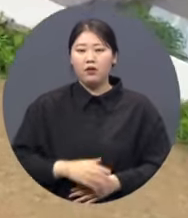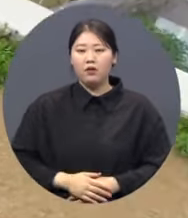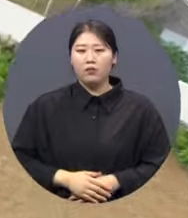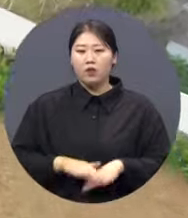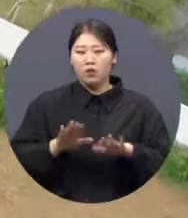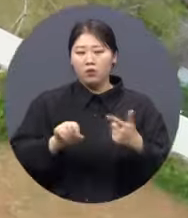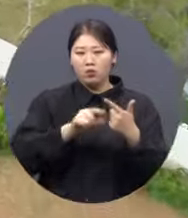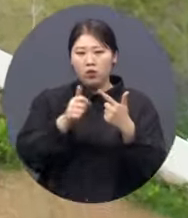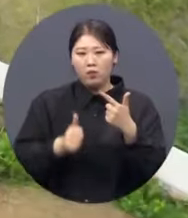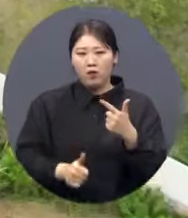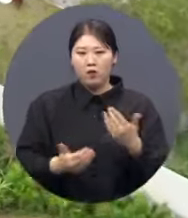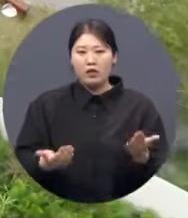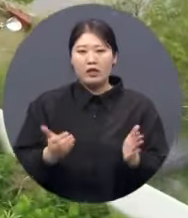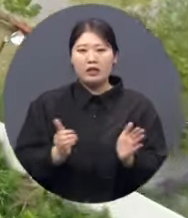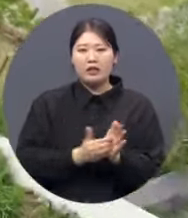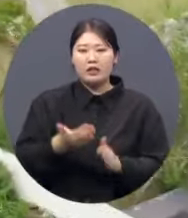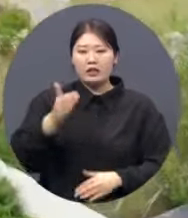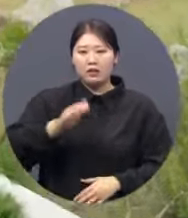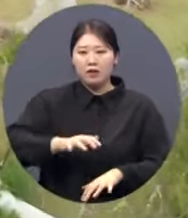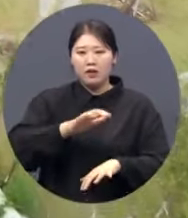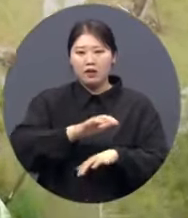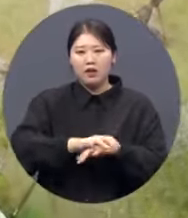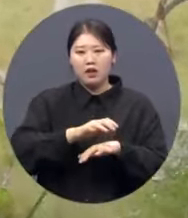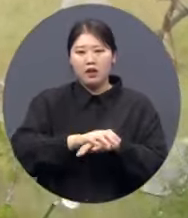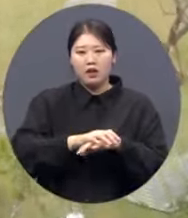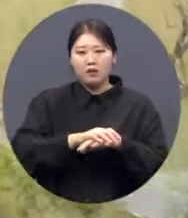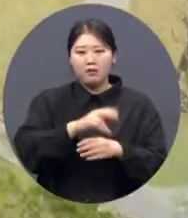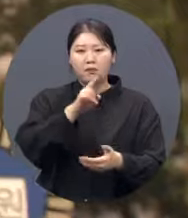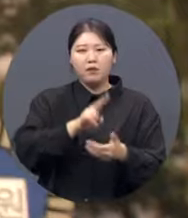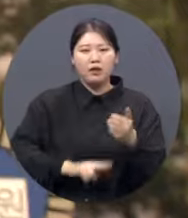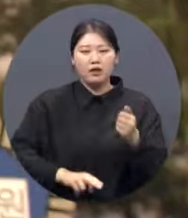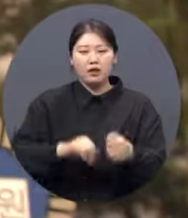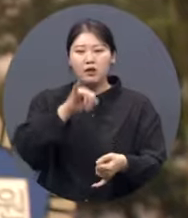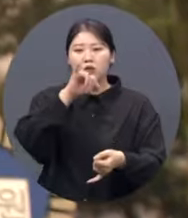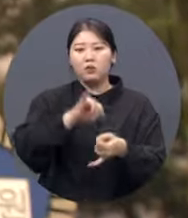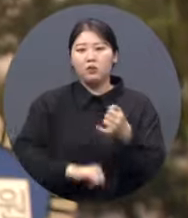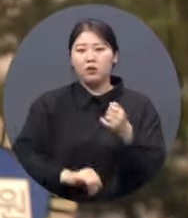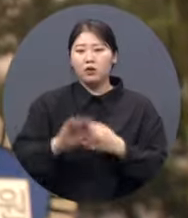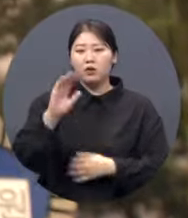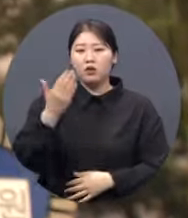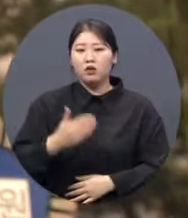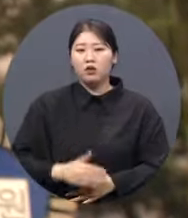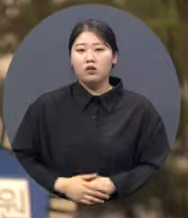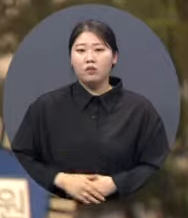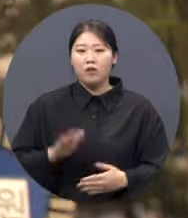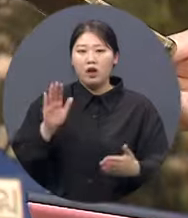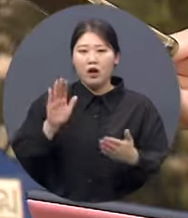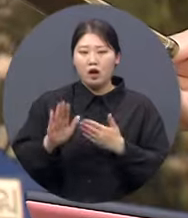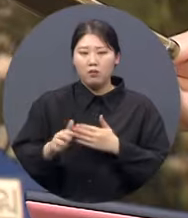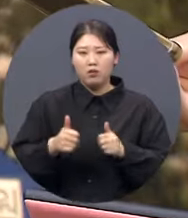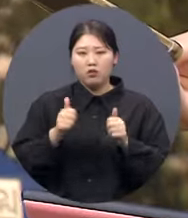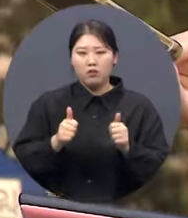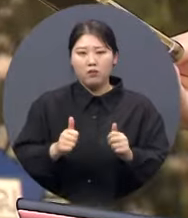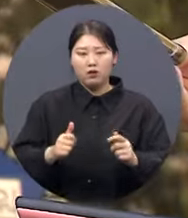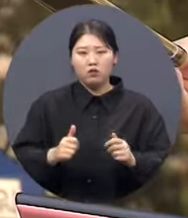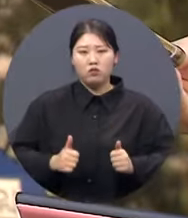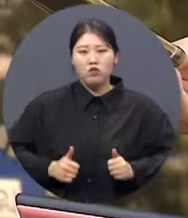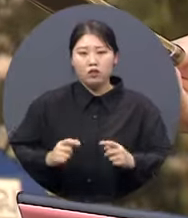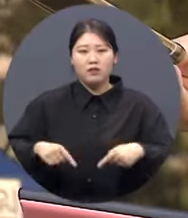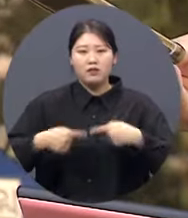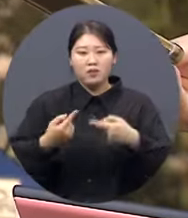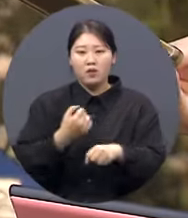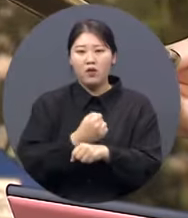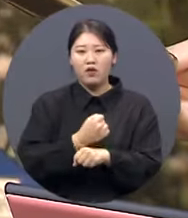말로 끝나지만 농지를 처분하겠다는 약속도 어겼습니다 앞으로 성실이 재판 임하도록 하겠습니다 좀